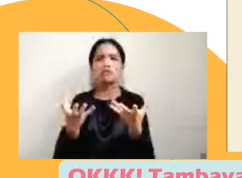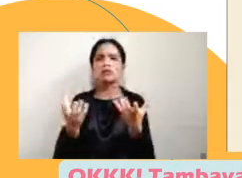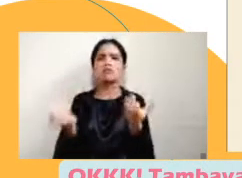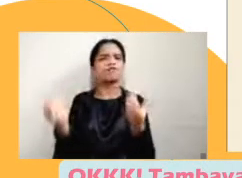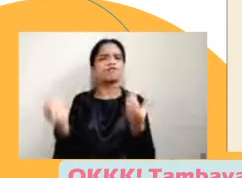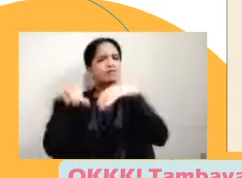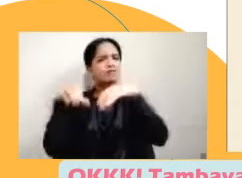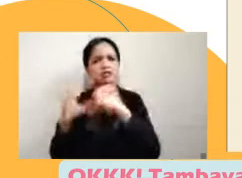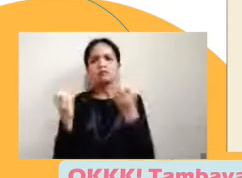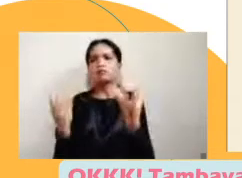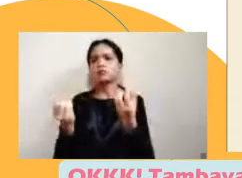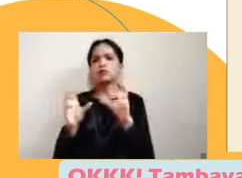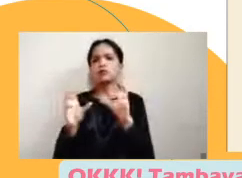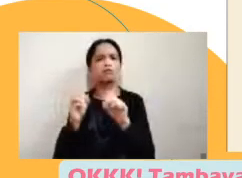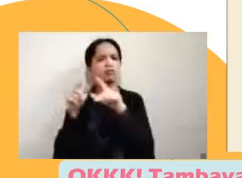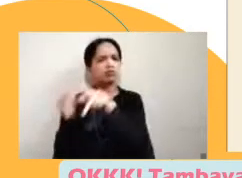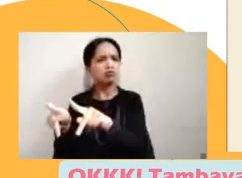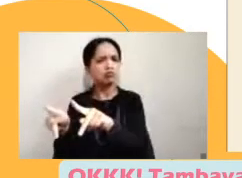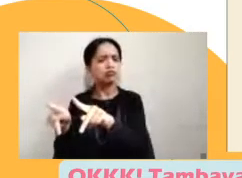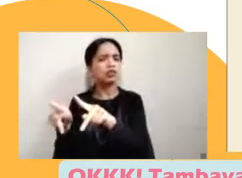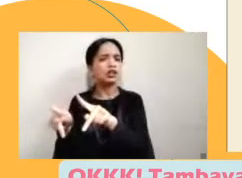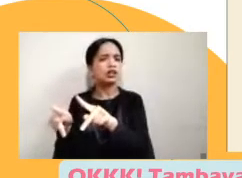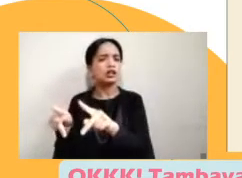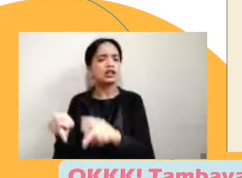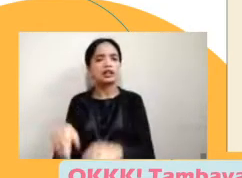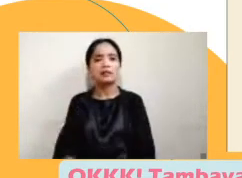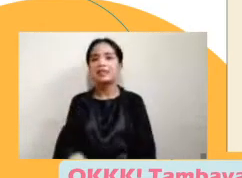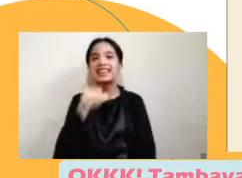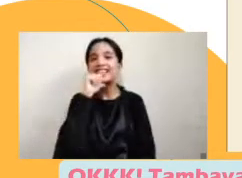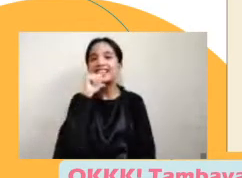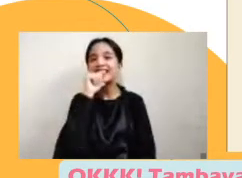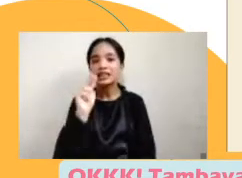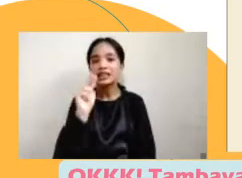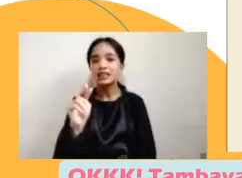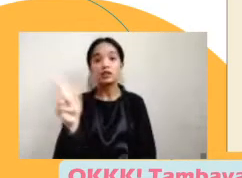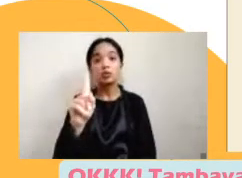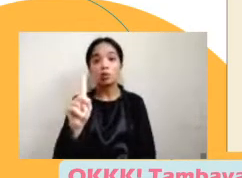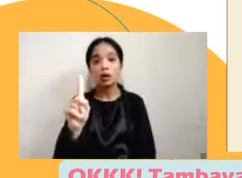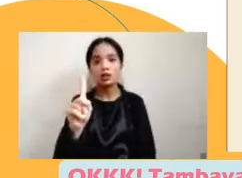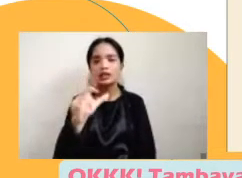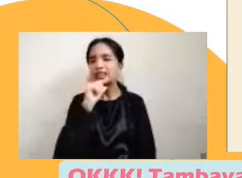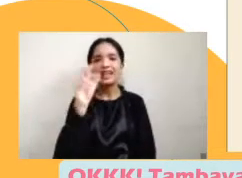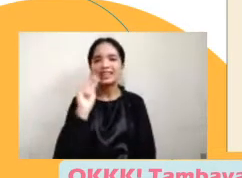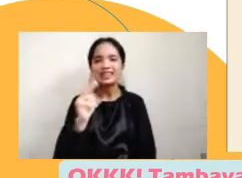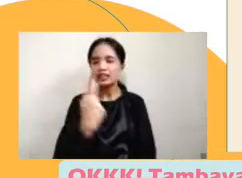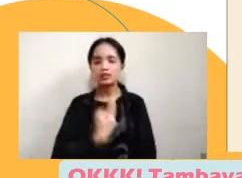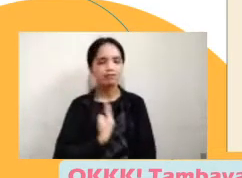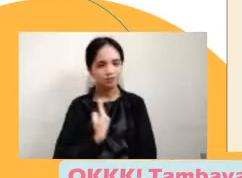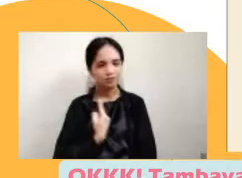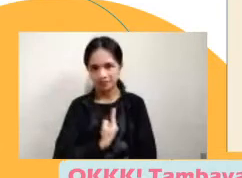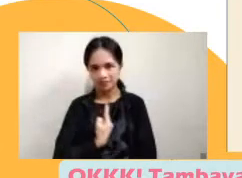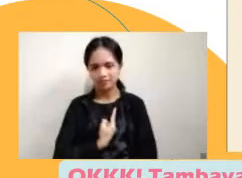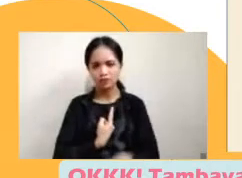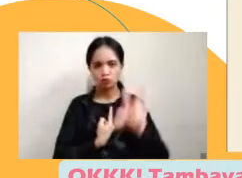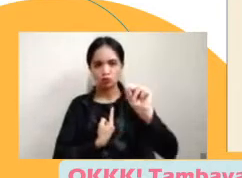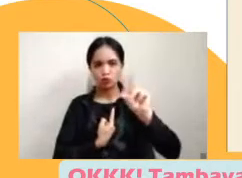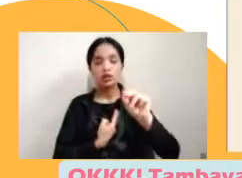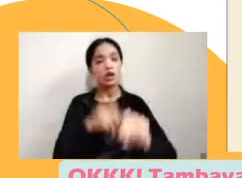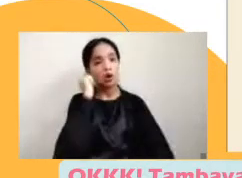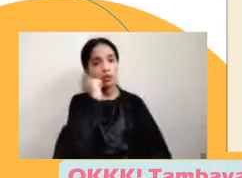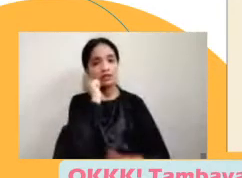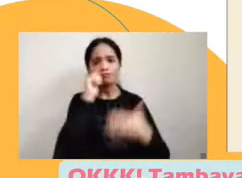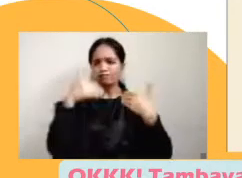na katambayers, hindi mo kailangang mag-isa. Okay, no? Laging merong